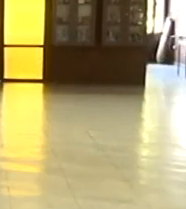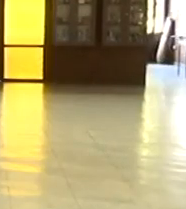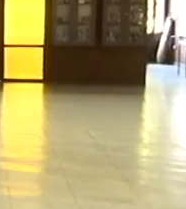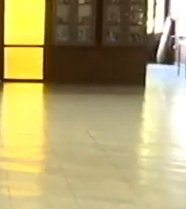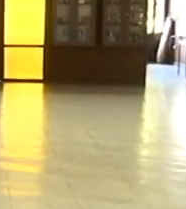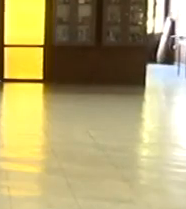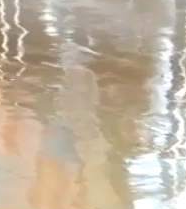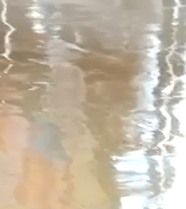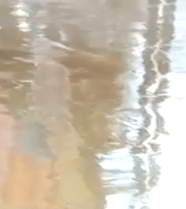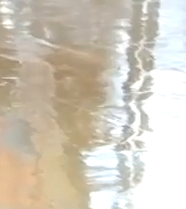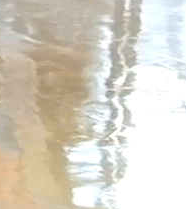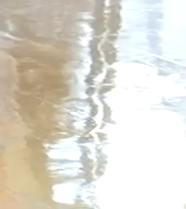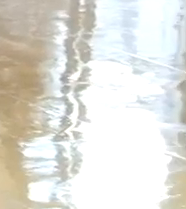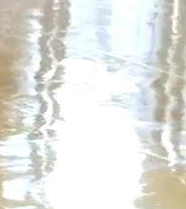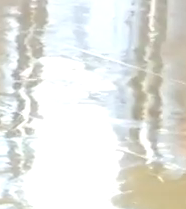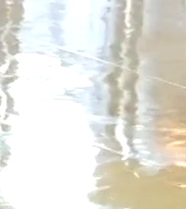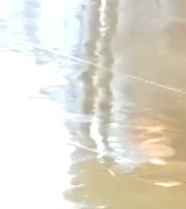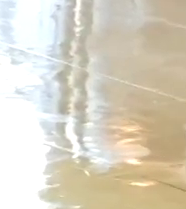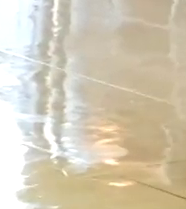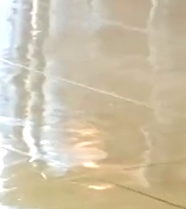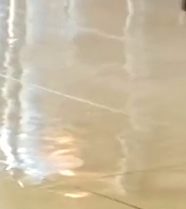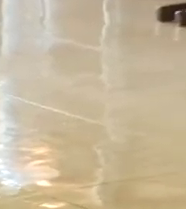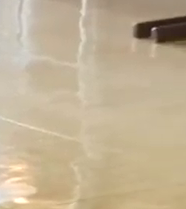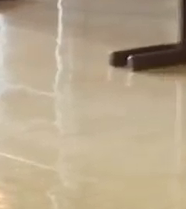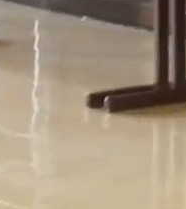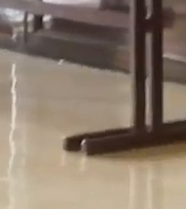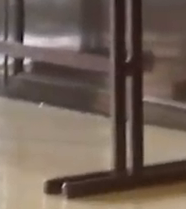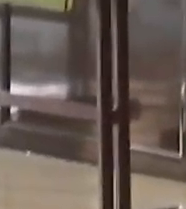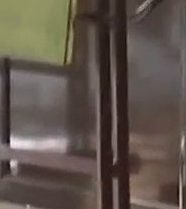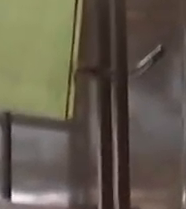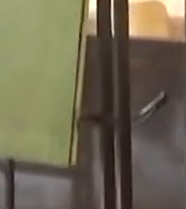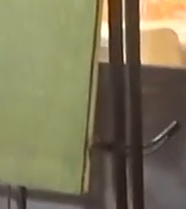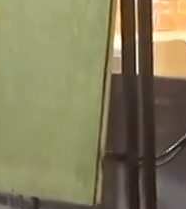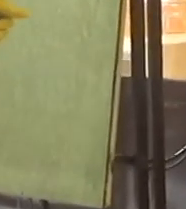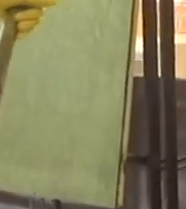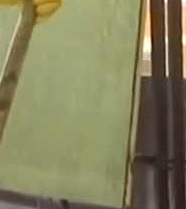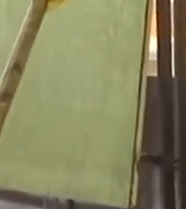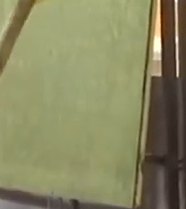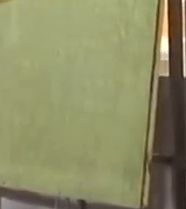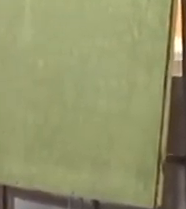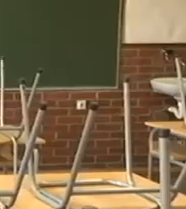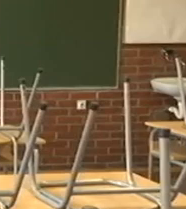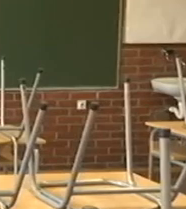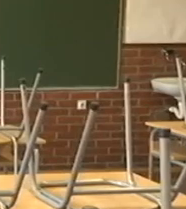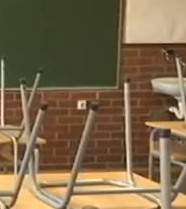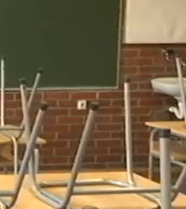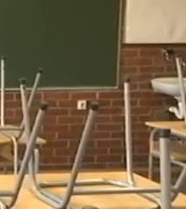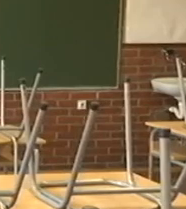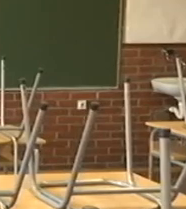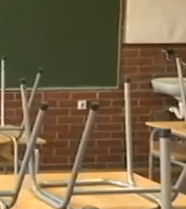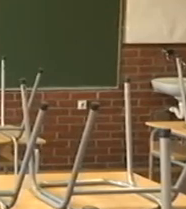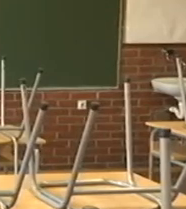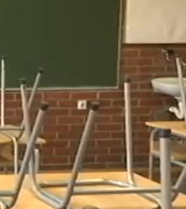Između časova smo čistili stolove, klupe, nošene su zaštitne maske. Mi prostorno